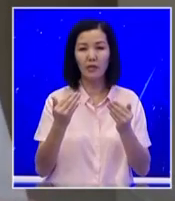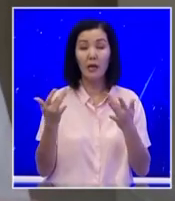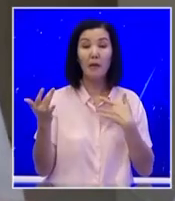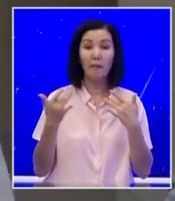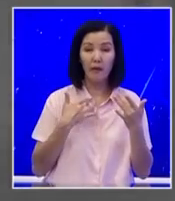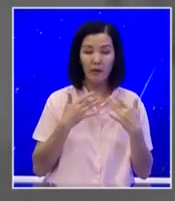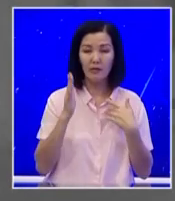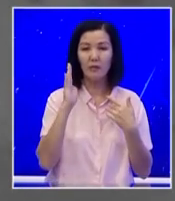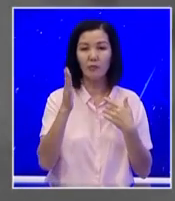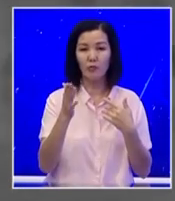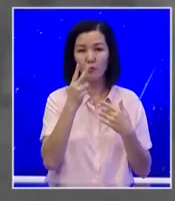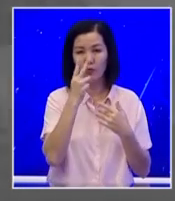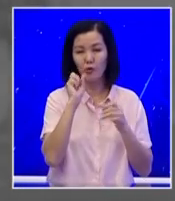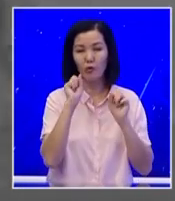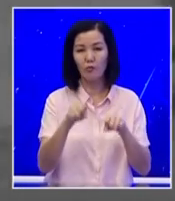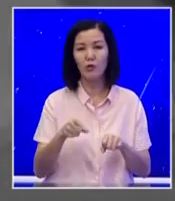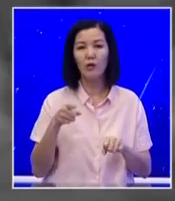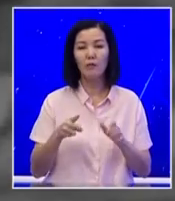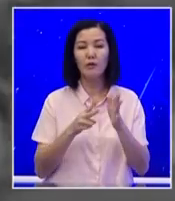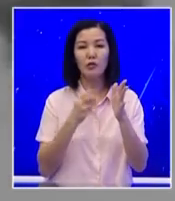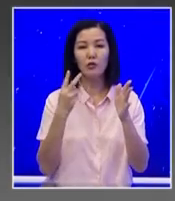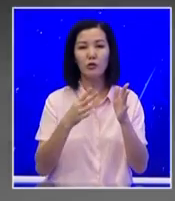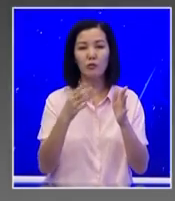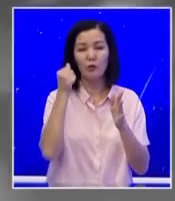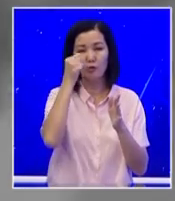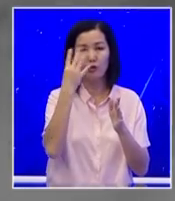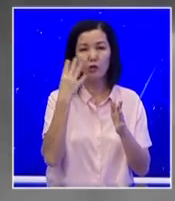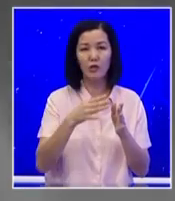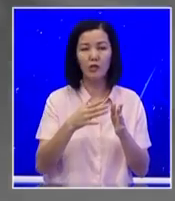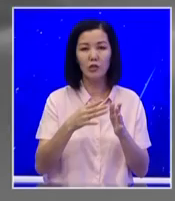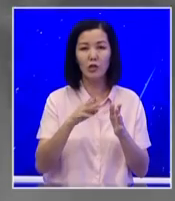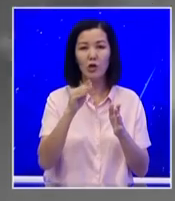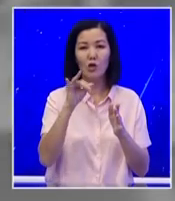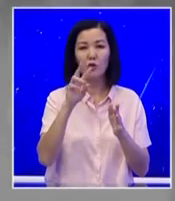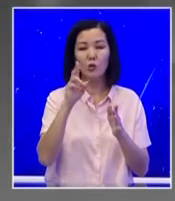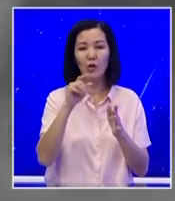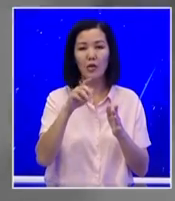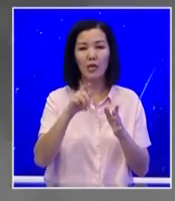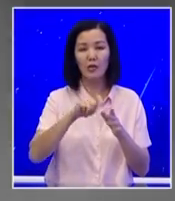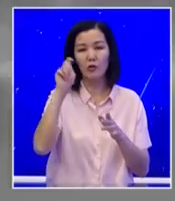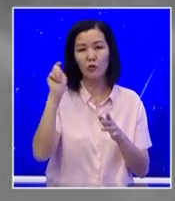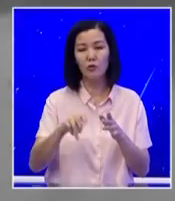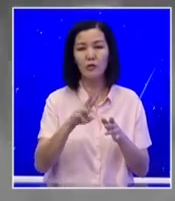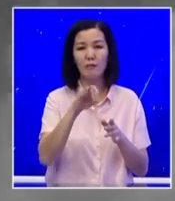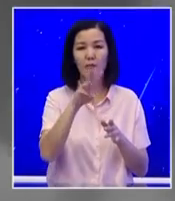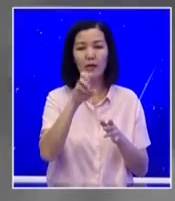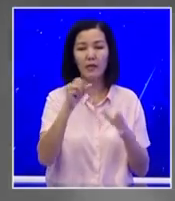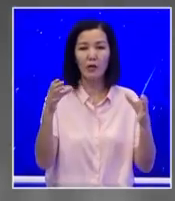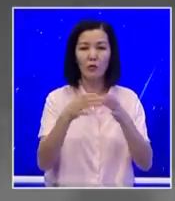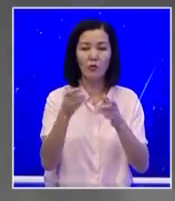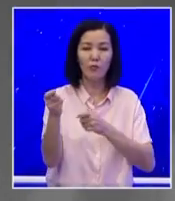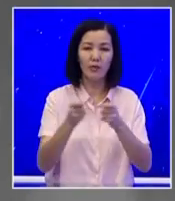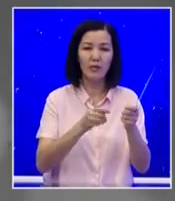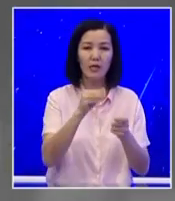қойдыртамыз. Бөрібай батыр 1723-40 жылы жоңғарларға қарсы соғыстарда Матай руының қолын бастаған.